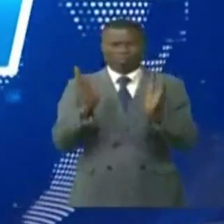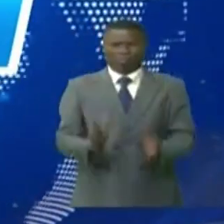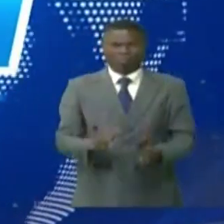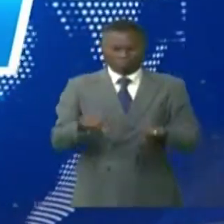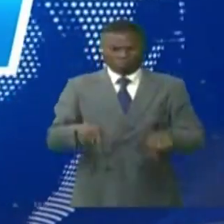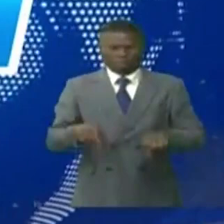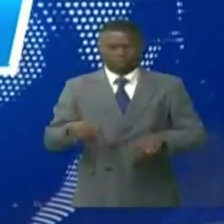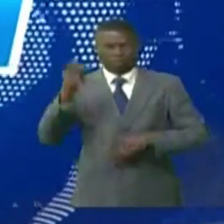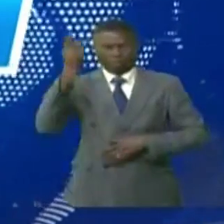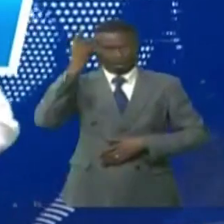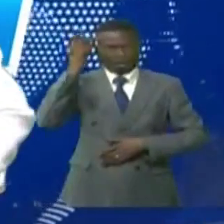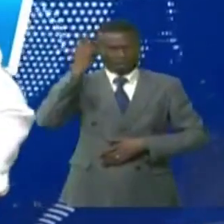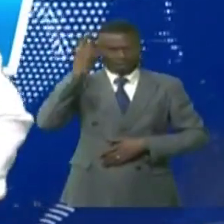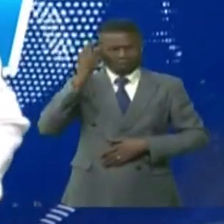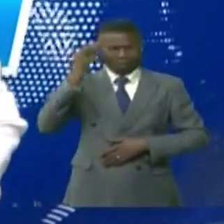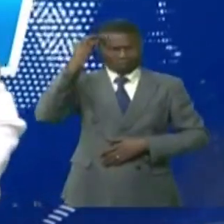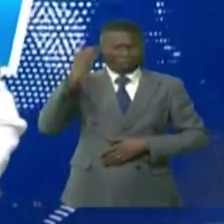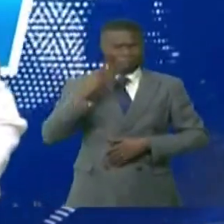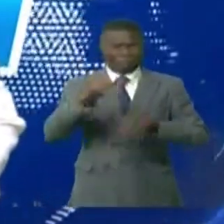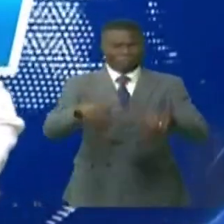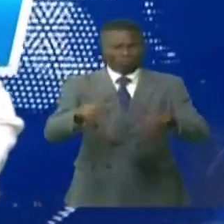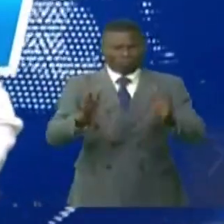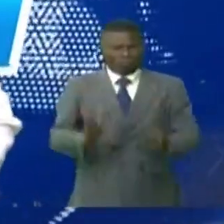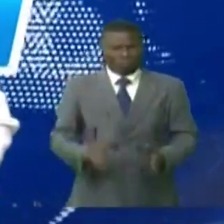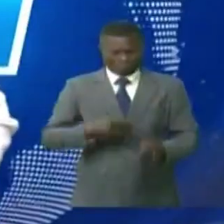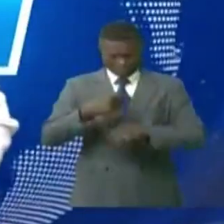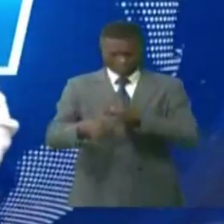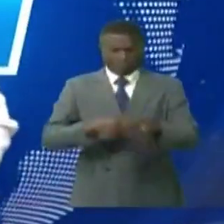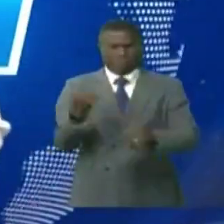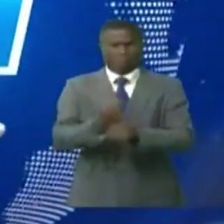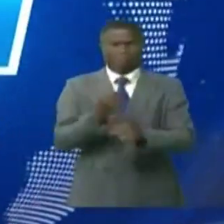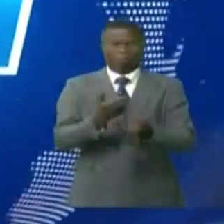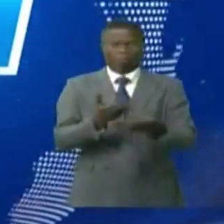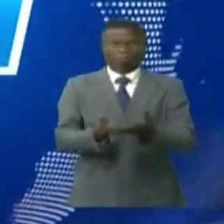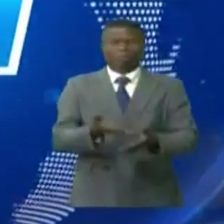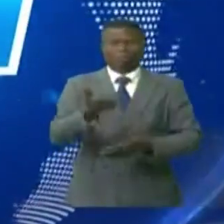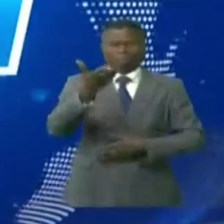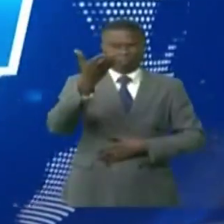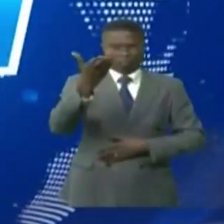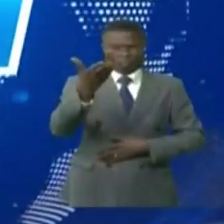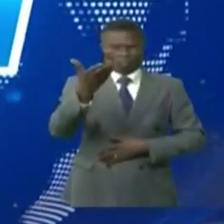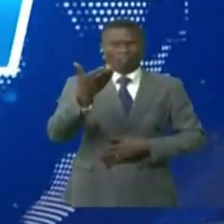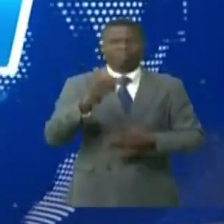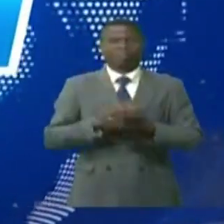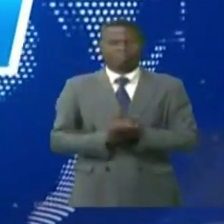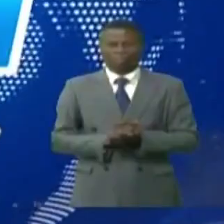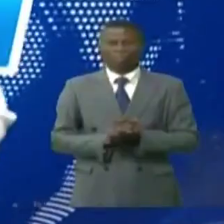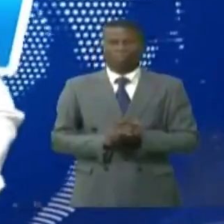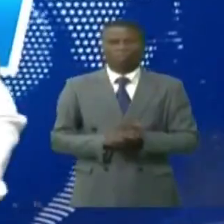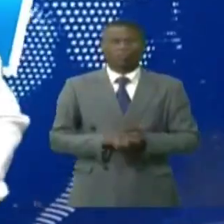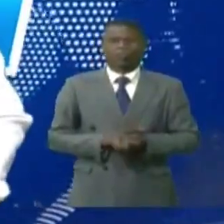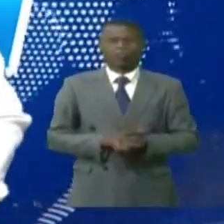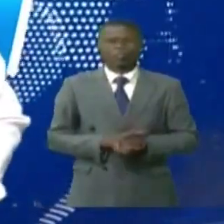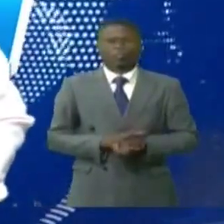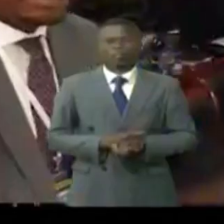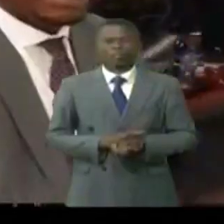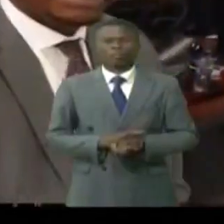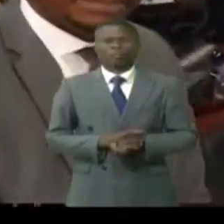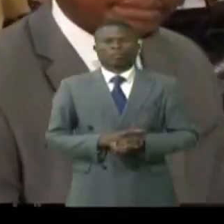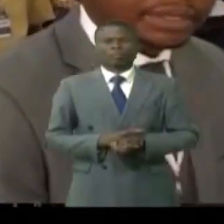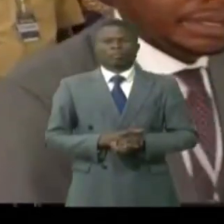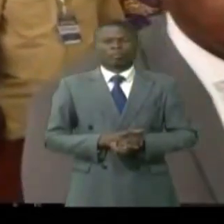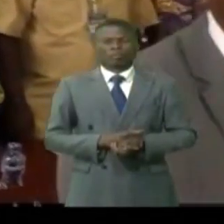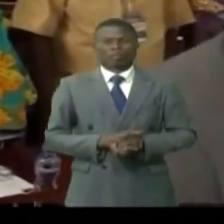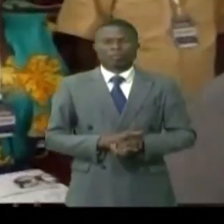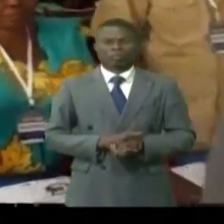à Kinshasa. Et c'est le ministre de l'Agriculture qui a lancé ces travaux. Autre détail avec Jean-Pierre Demazou.